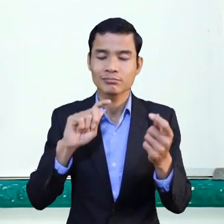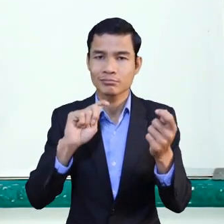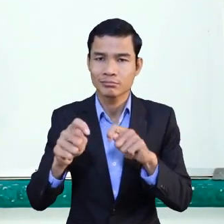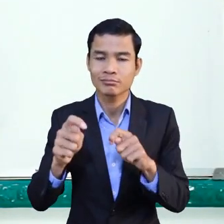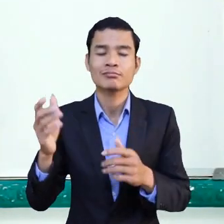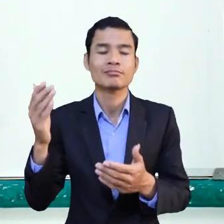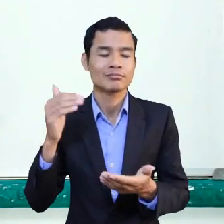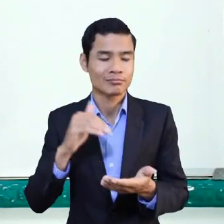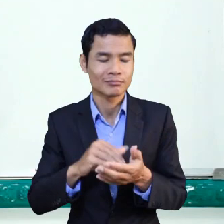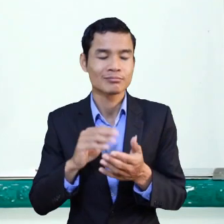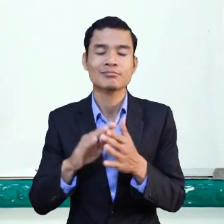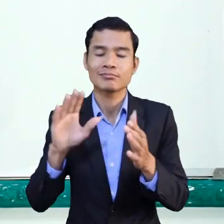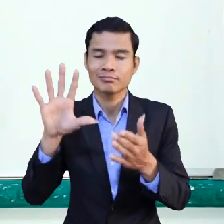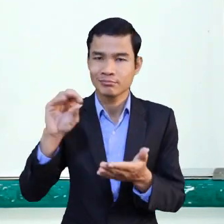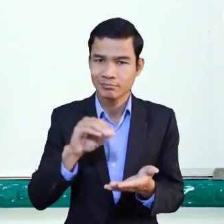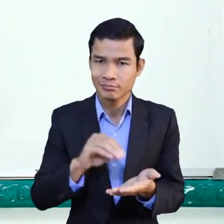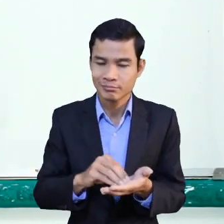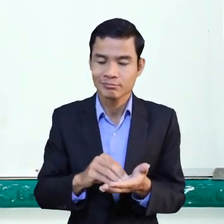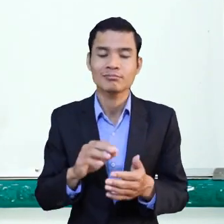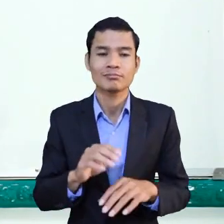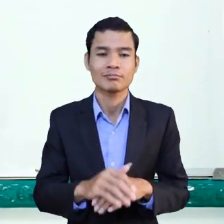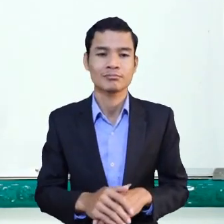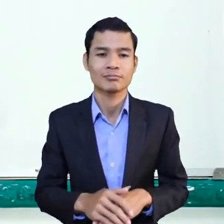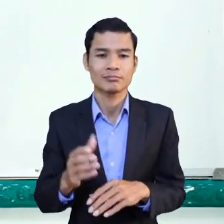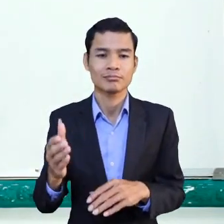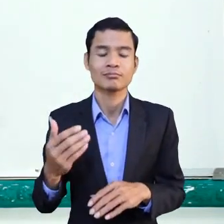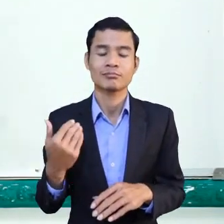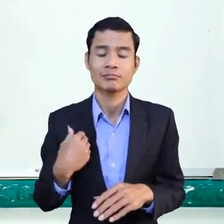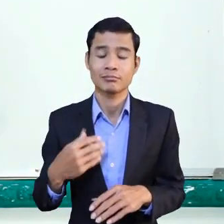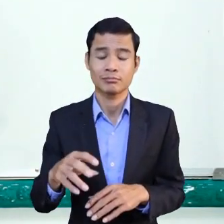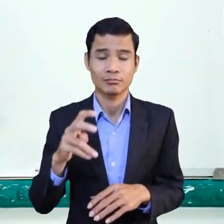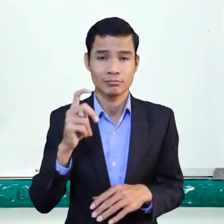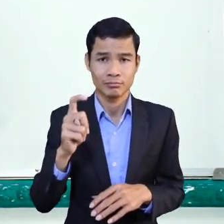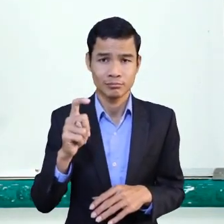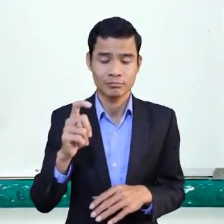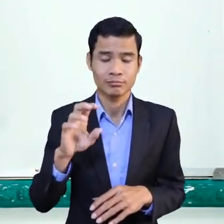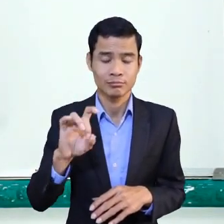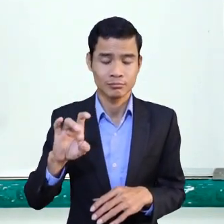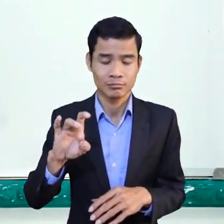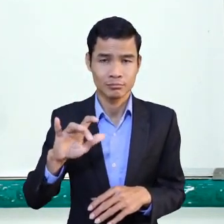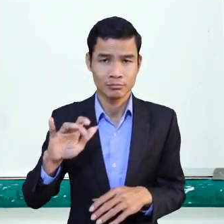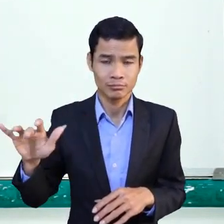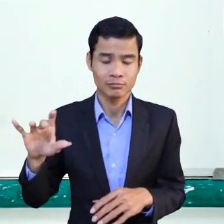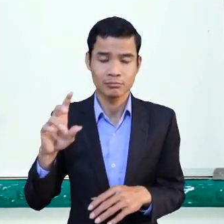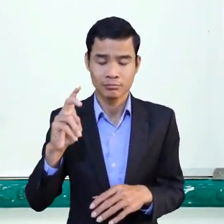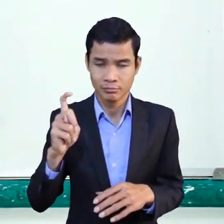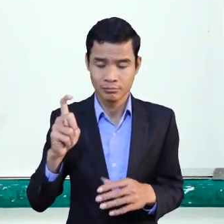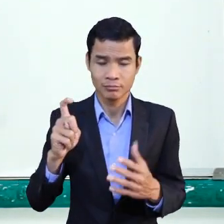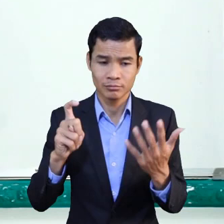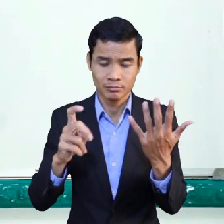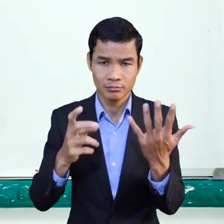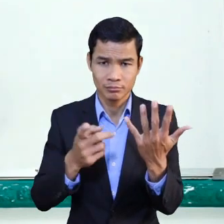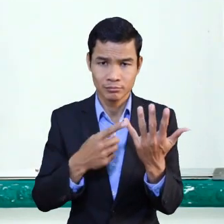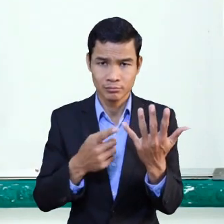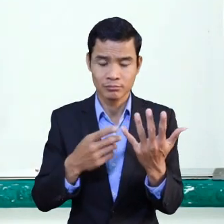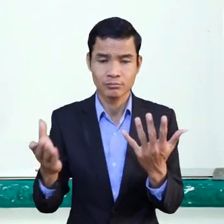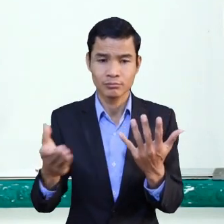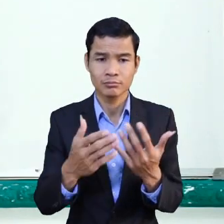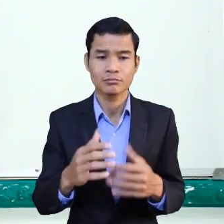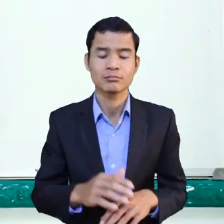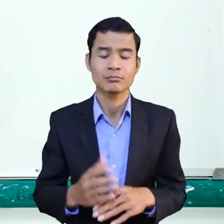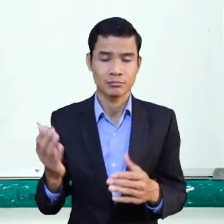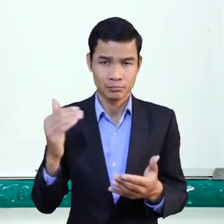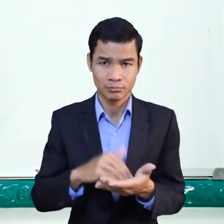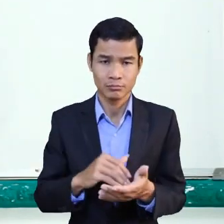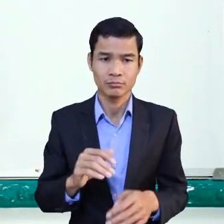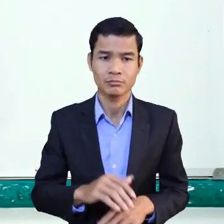ត្រូវតាមអ្នកគ្រូនៅលើក្តារខៀនណាចាអញ្ចឹងខេគឺមានអក្សរខនិងស្រៈអេចា